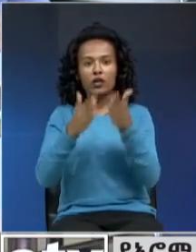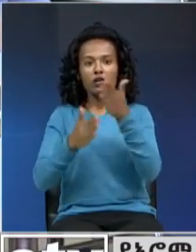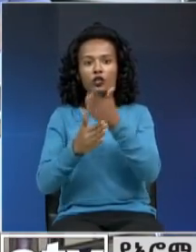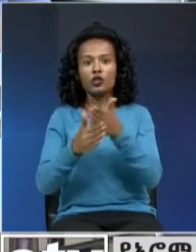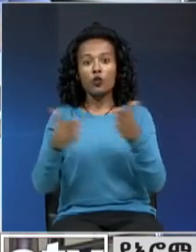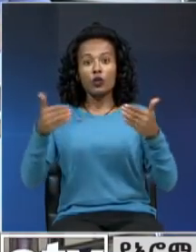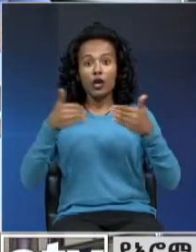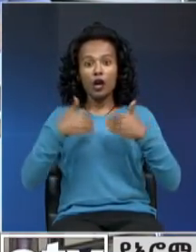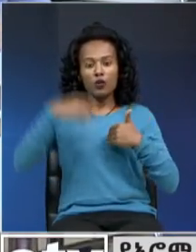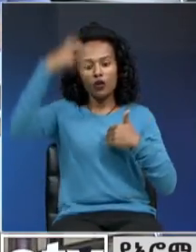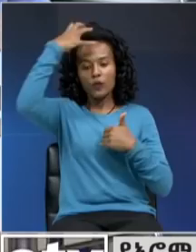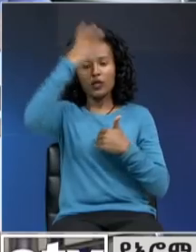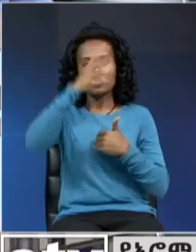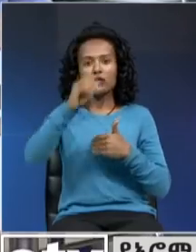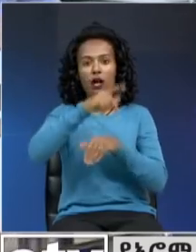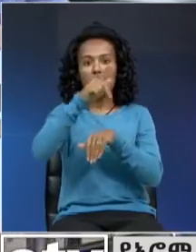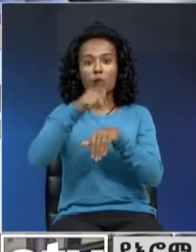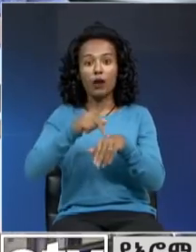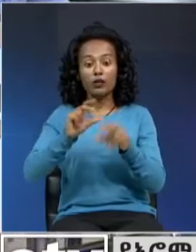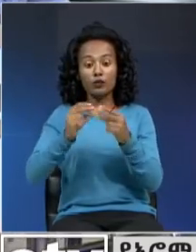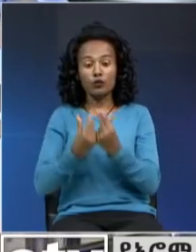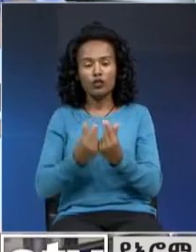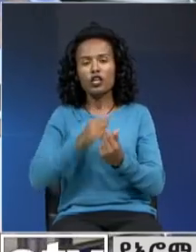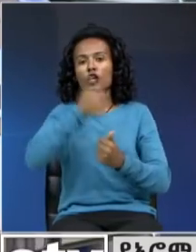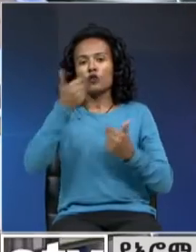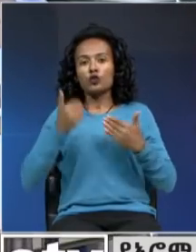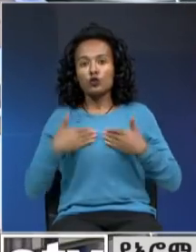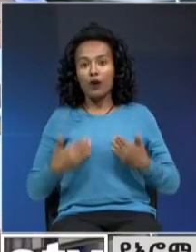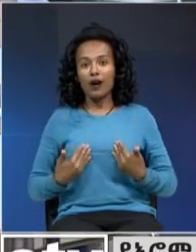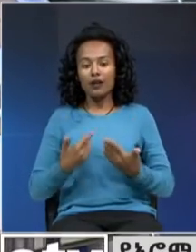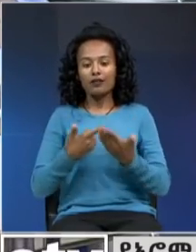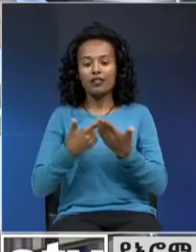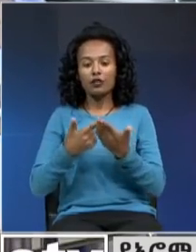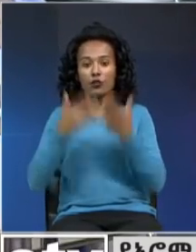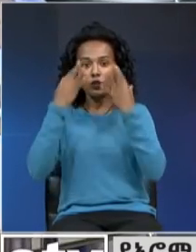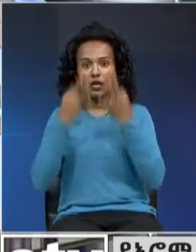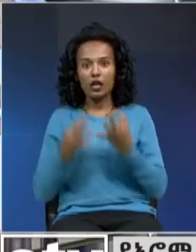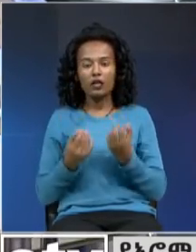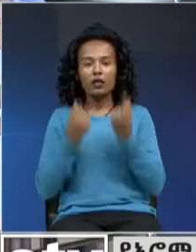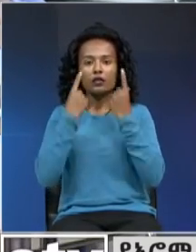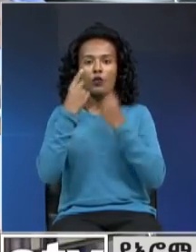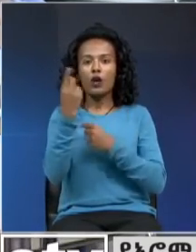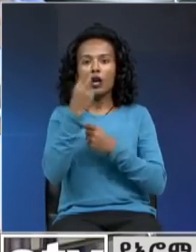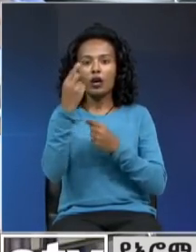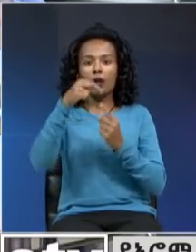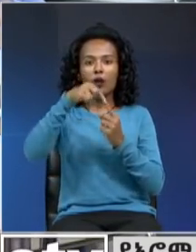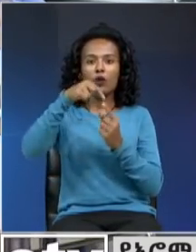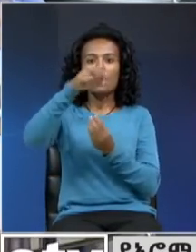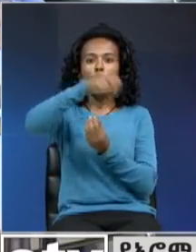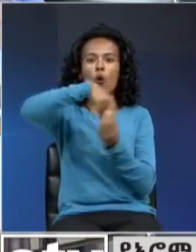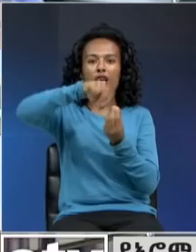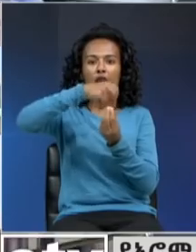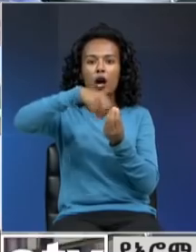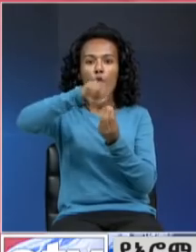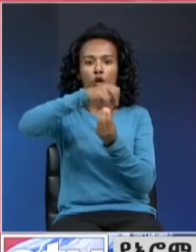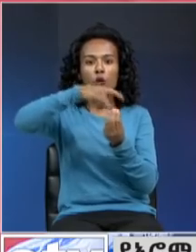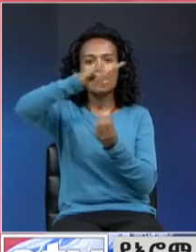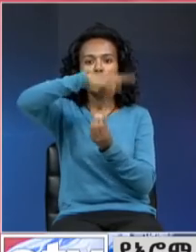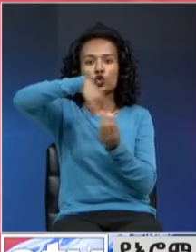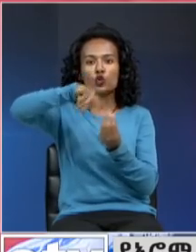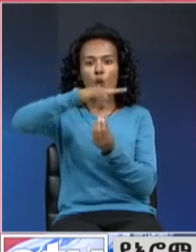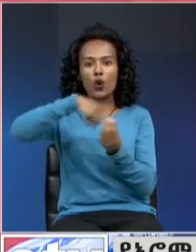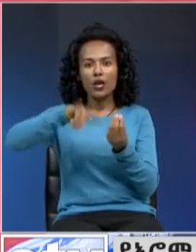ያለው የመንግስትና የፓርቲ እርከን ሌሎችም አካላት ይሄን ውሳኔ ተገንዝበው ከቀበሌ ወደ ወረዳ፣ ከወረዳ ወደ ዞን፣